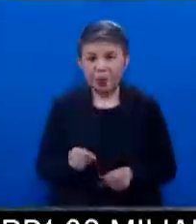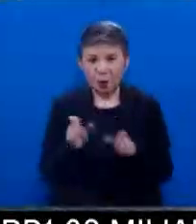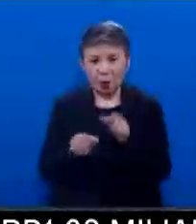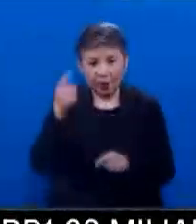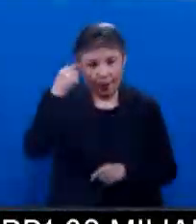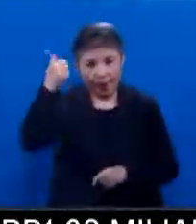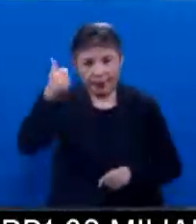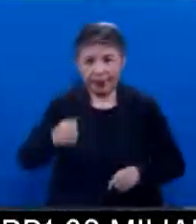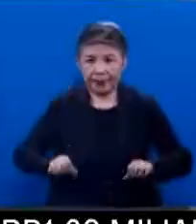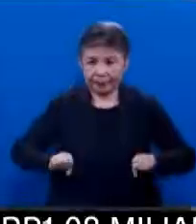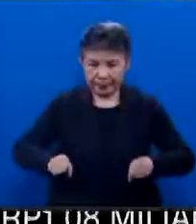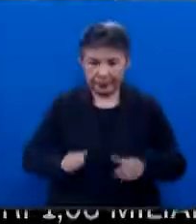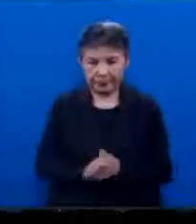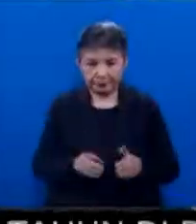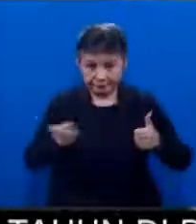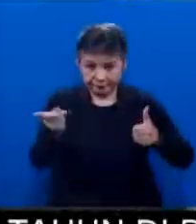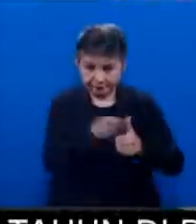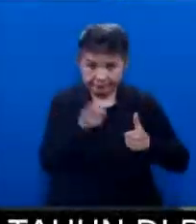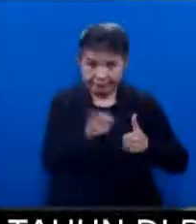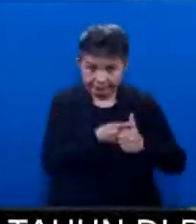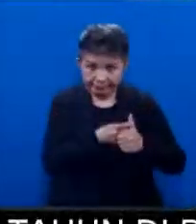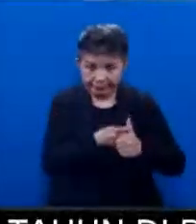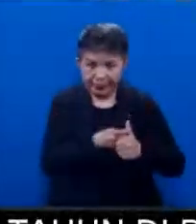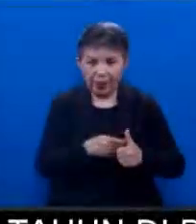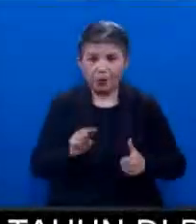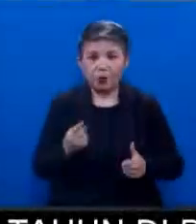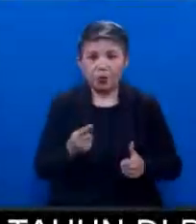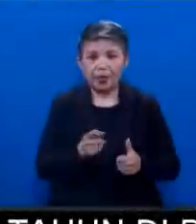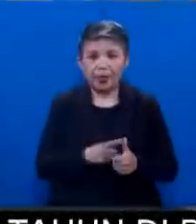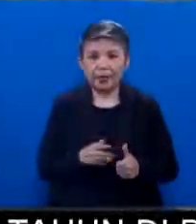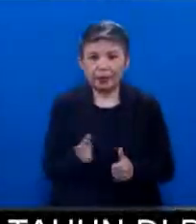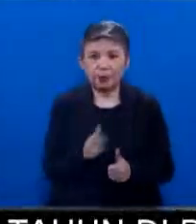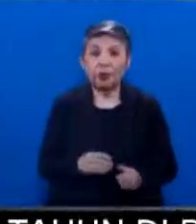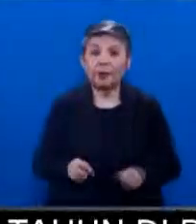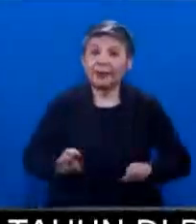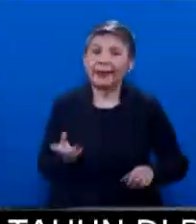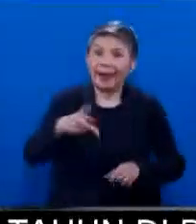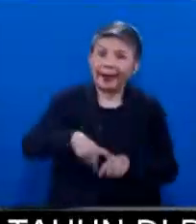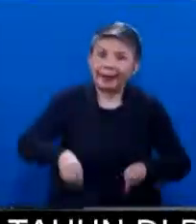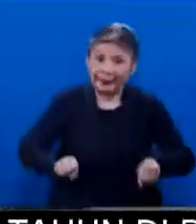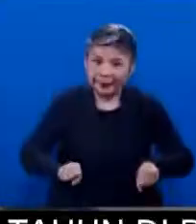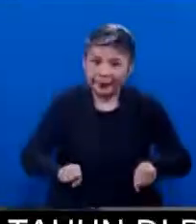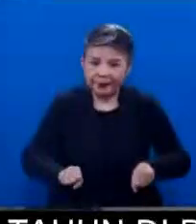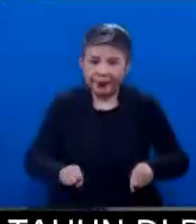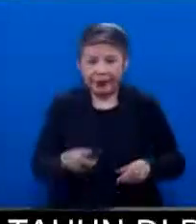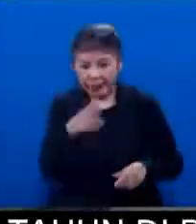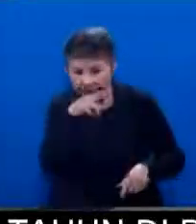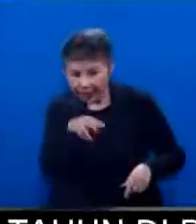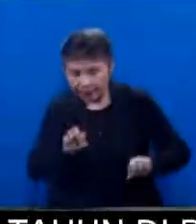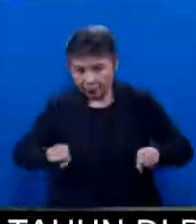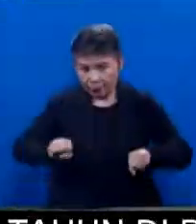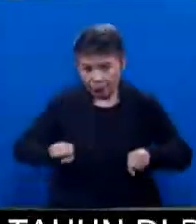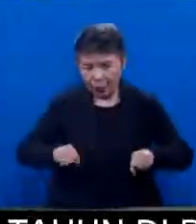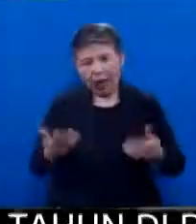Susmana. Langkah awal agar selamat berkendara ternyata dimulai bahkan sejak sebelum kita berkendara, yakni dengan melakukan pemeriksaan